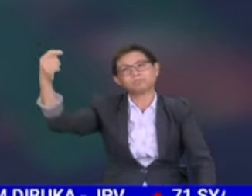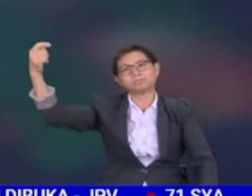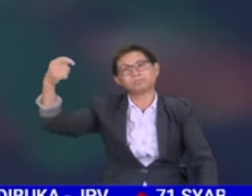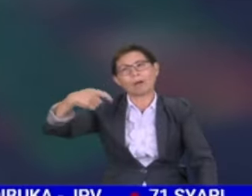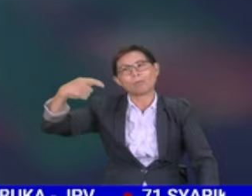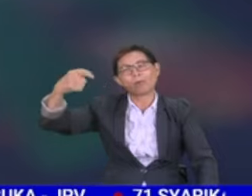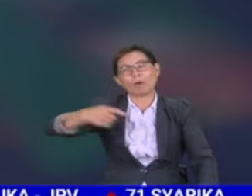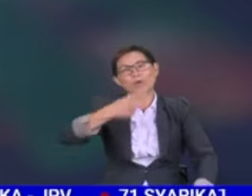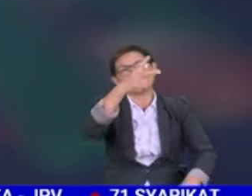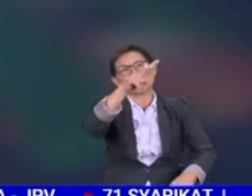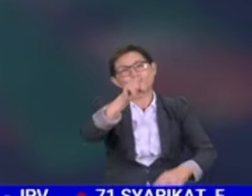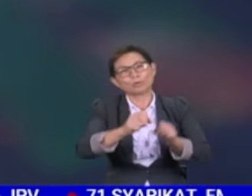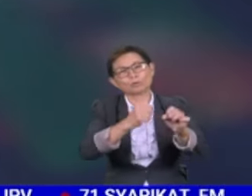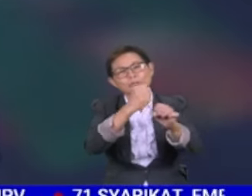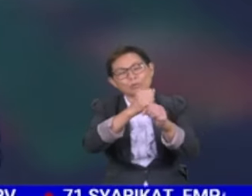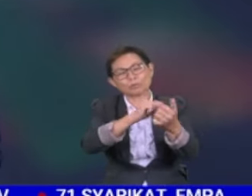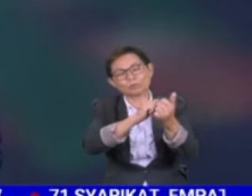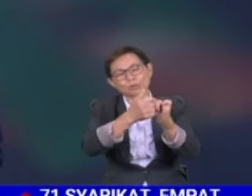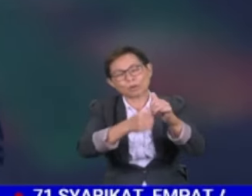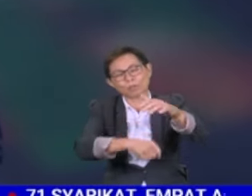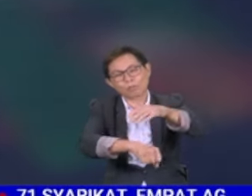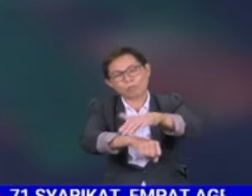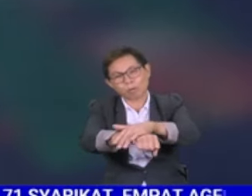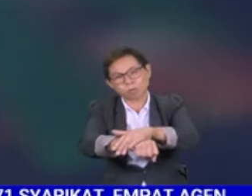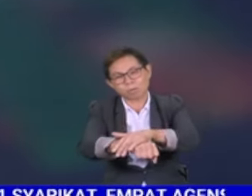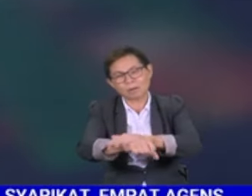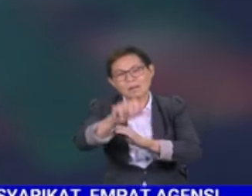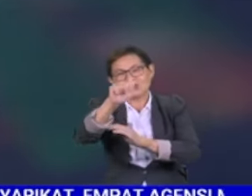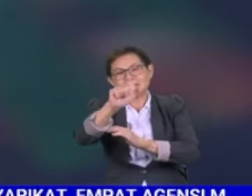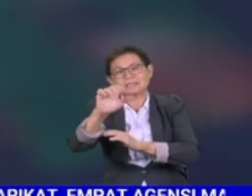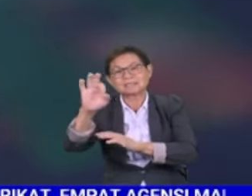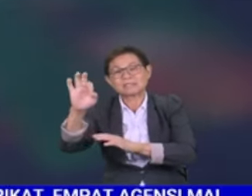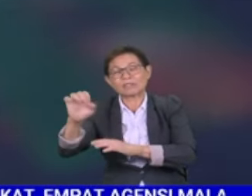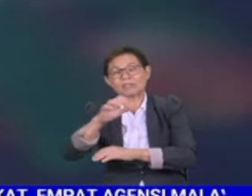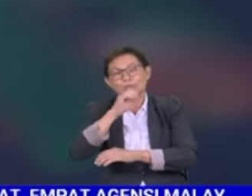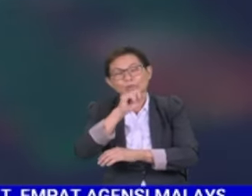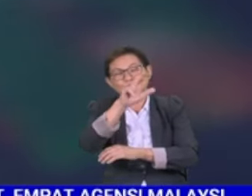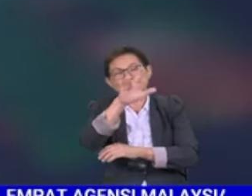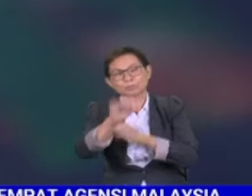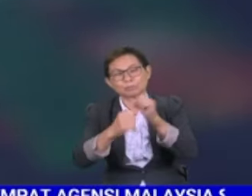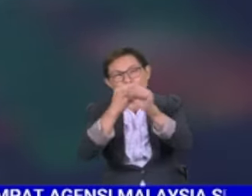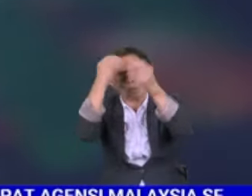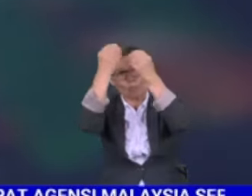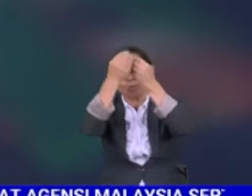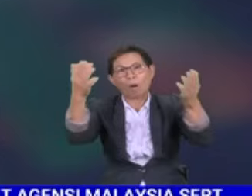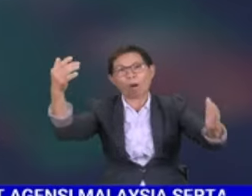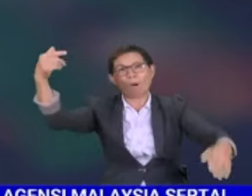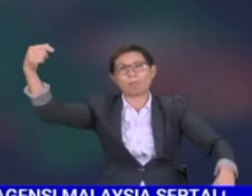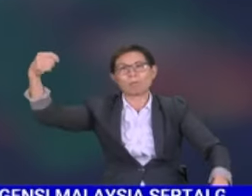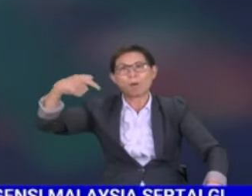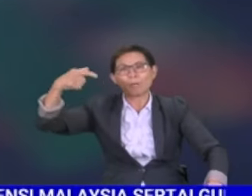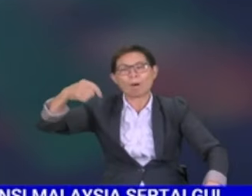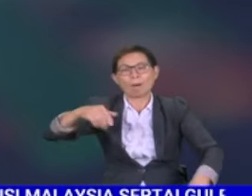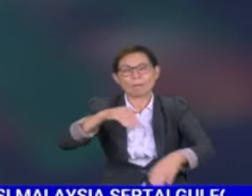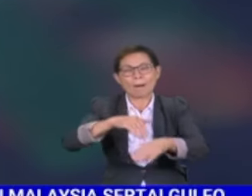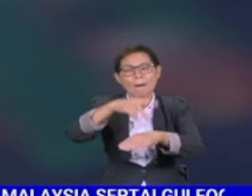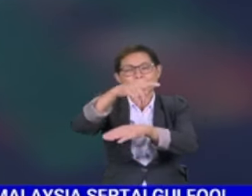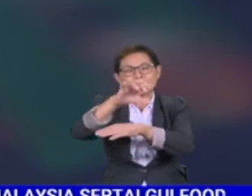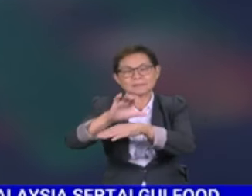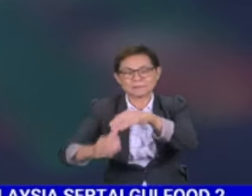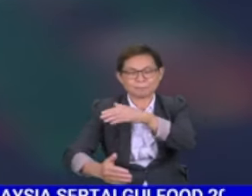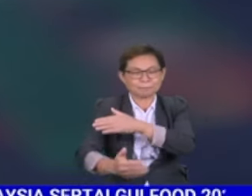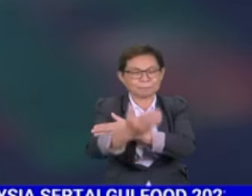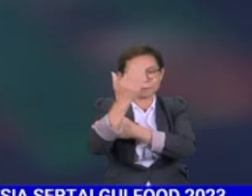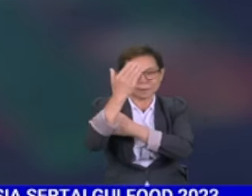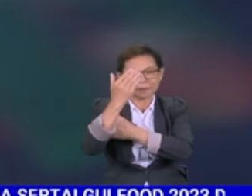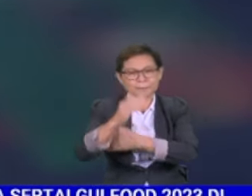setelah hampir dua dekad dalam sukan tersebut. Safi Salih berusia 39 tahun mengumumkan keputusan itu pada satu sidak media pagi